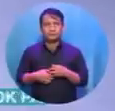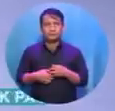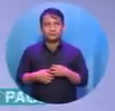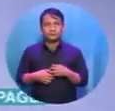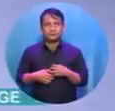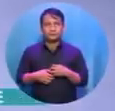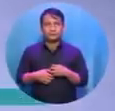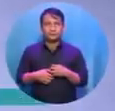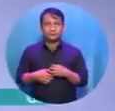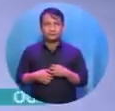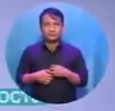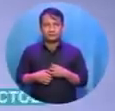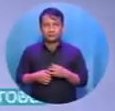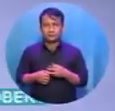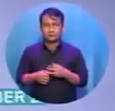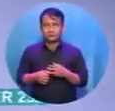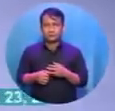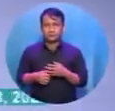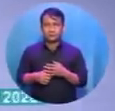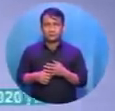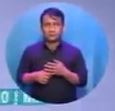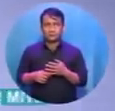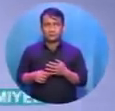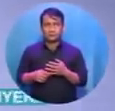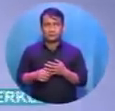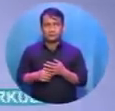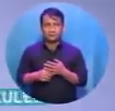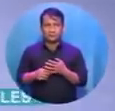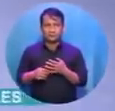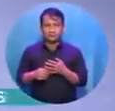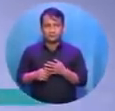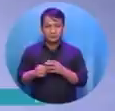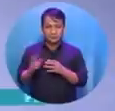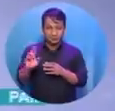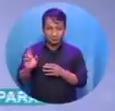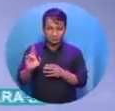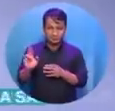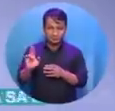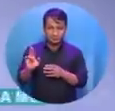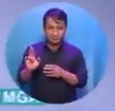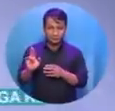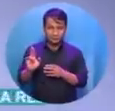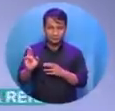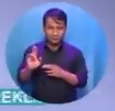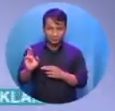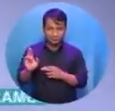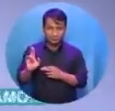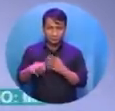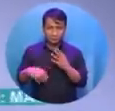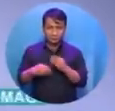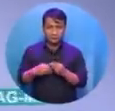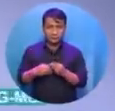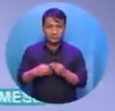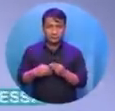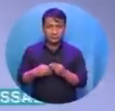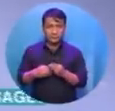Ano ba to? Iwan kayo ng number nyo, tapos nyo sasagutin. Okay. Hoy, nako.